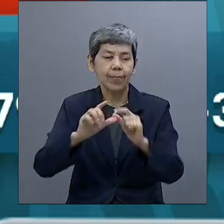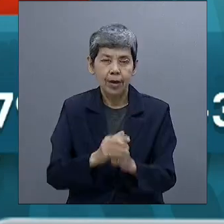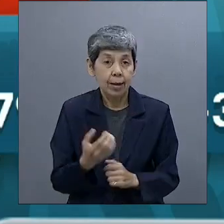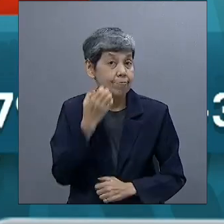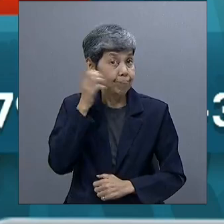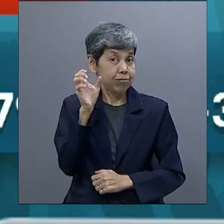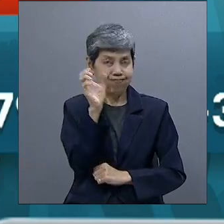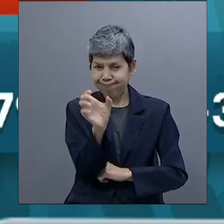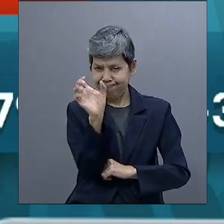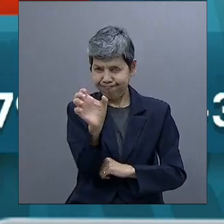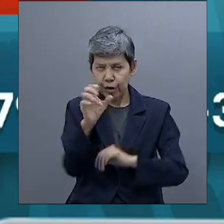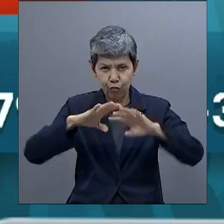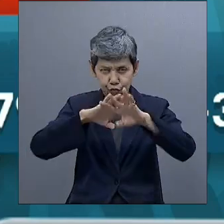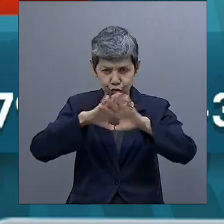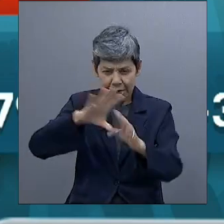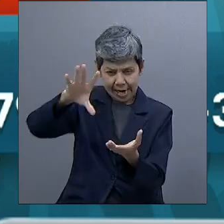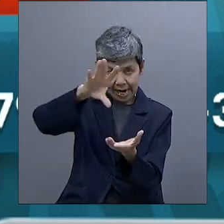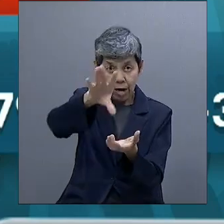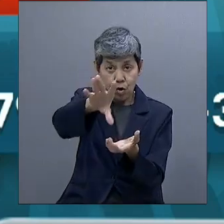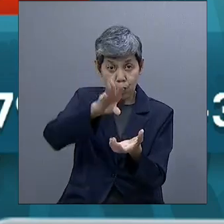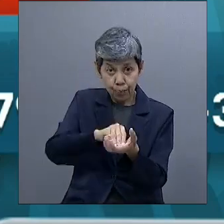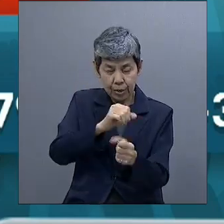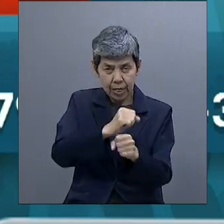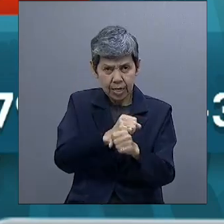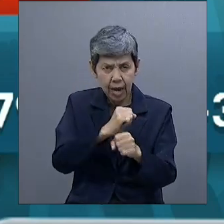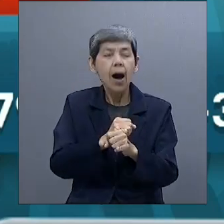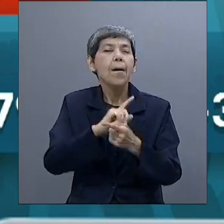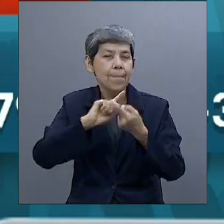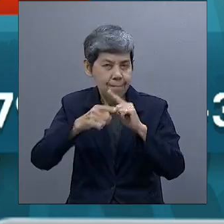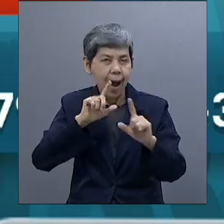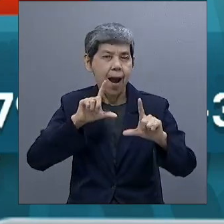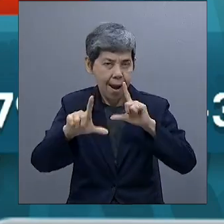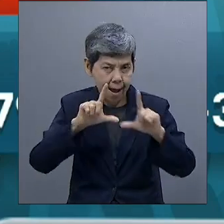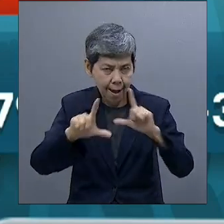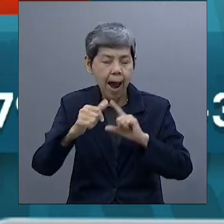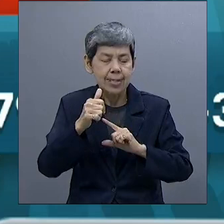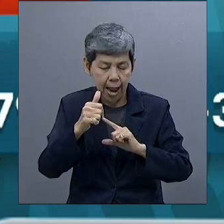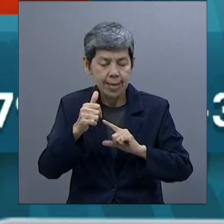ศัพท์มือถือขึ้นมาค่ะสแกน QR Code ที่หน้าจอหรือจะพิมพ์เพื่อนๆผ่าน LINE ID